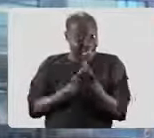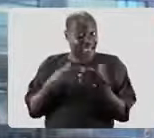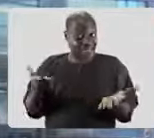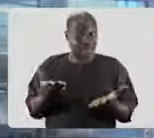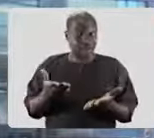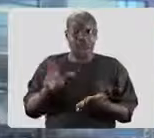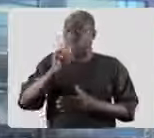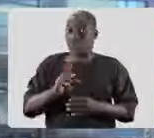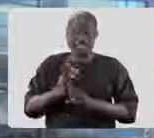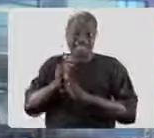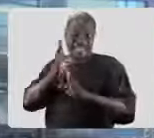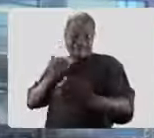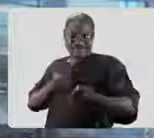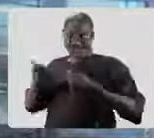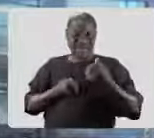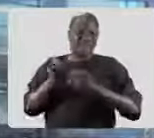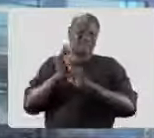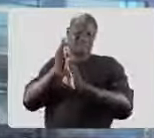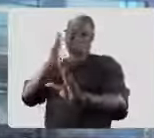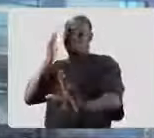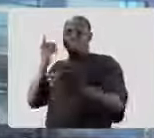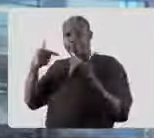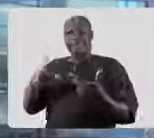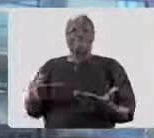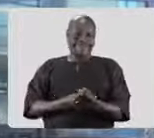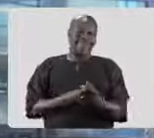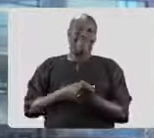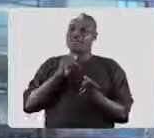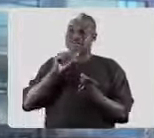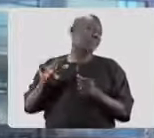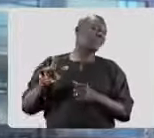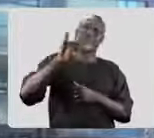ma. Dravo, kas beble, adiba ya maimu.